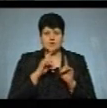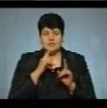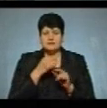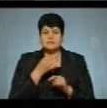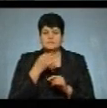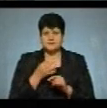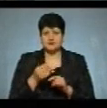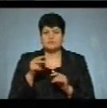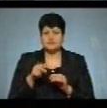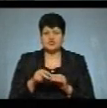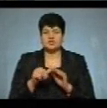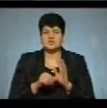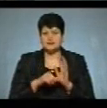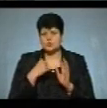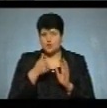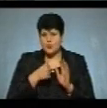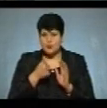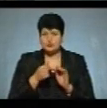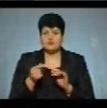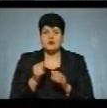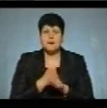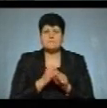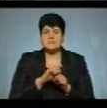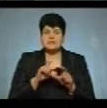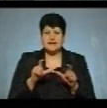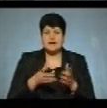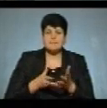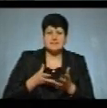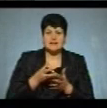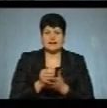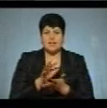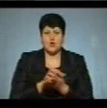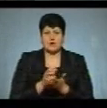повідомив, що з 2016 року аптека сплачувала орендну плату.